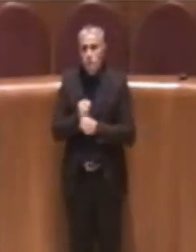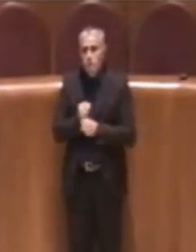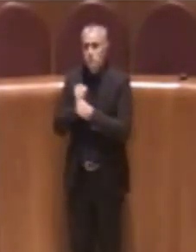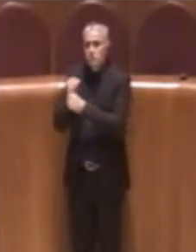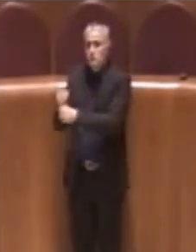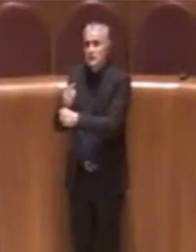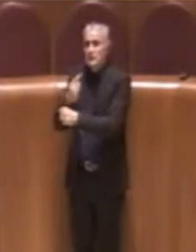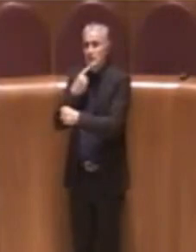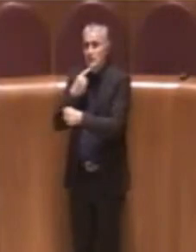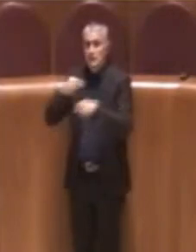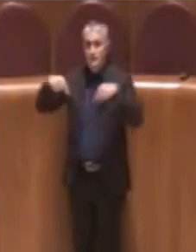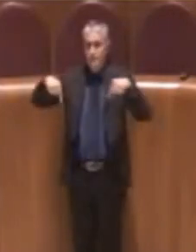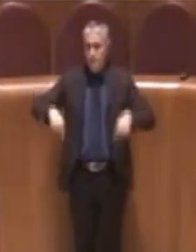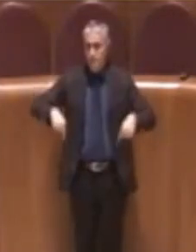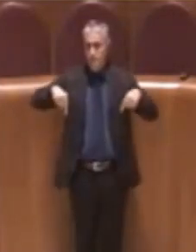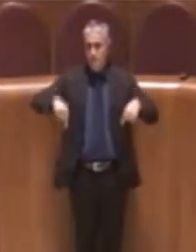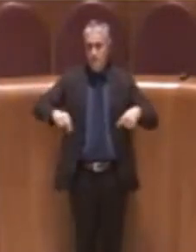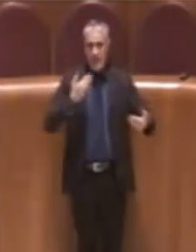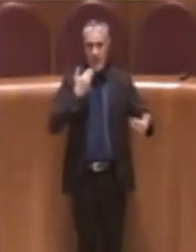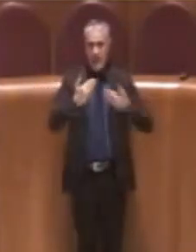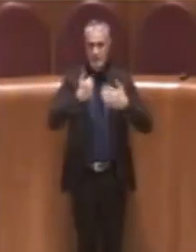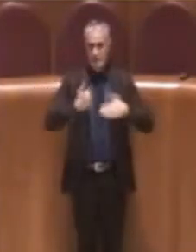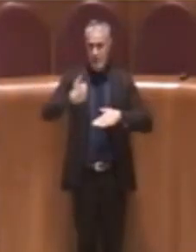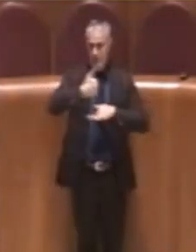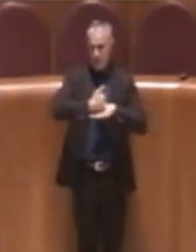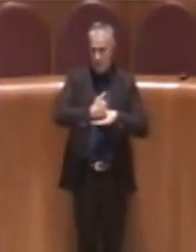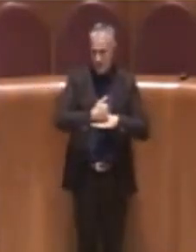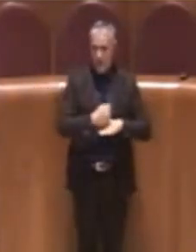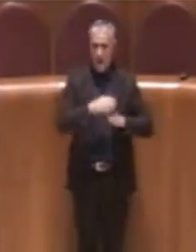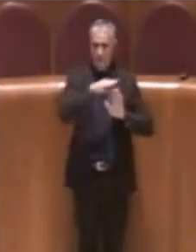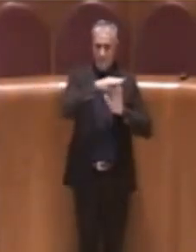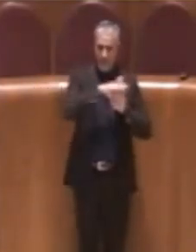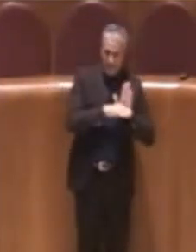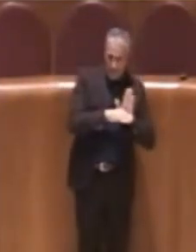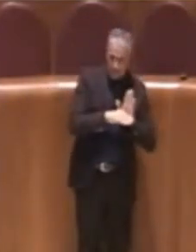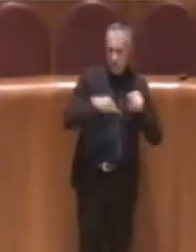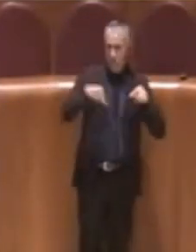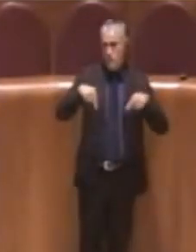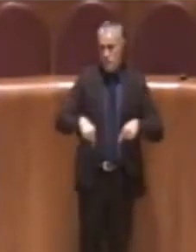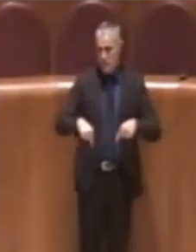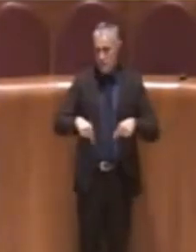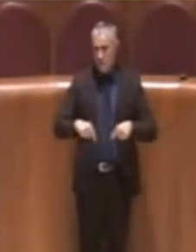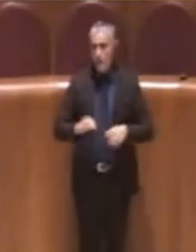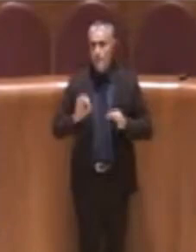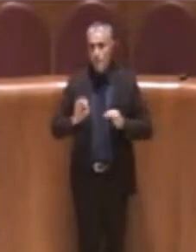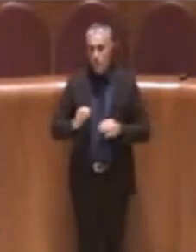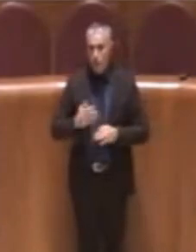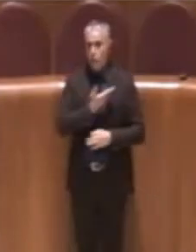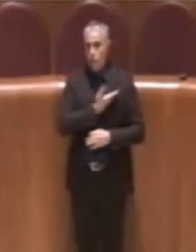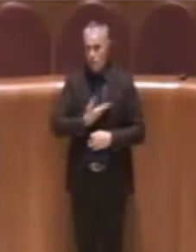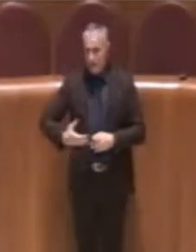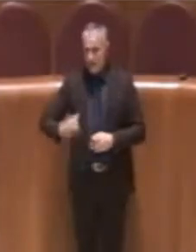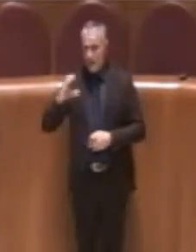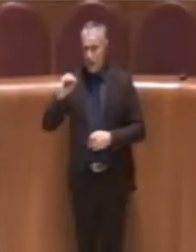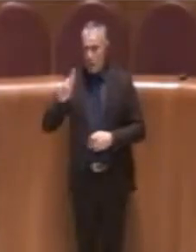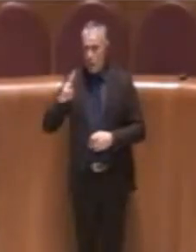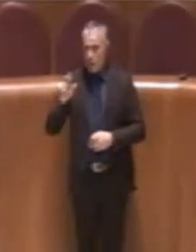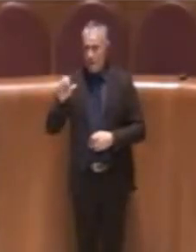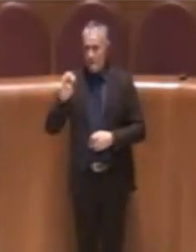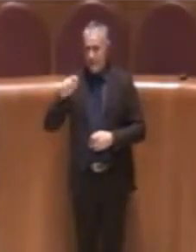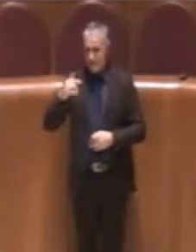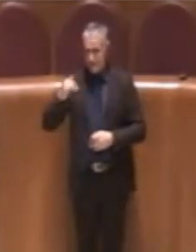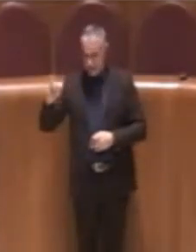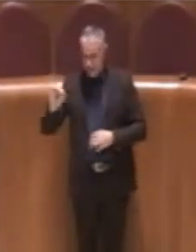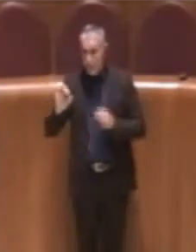all'Assemblea Capitolina, pianificazione e programmazione. Tant'è vero che, come ha detto lo stesso consigliere Corsetti, alcuni sono stati deliberati dal